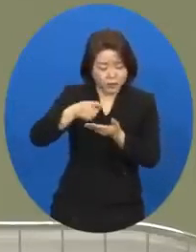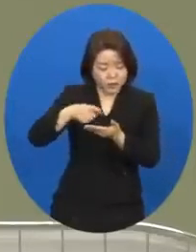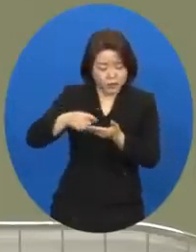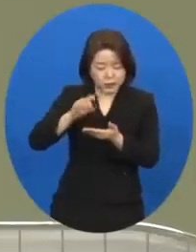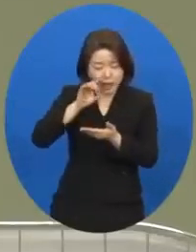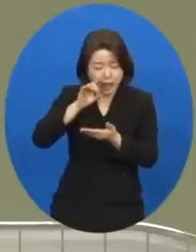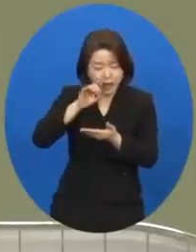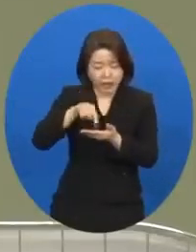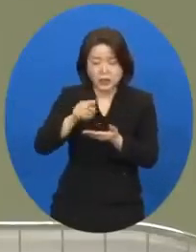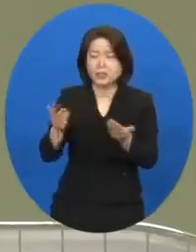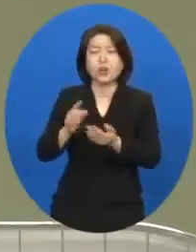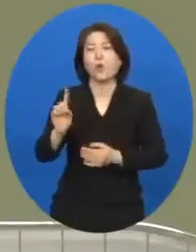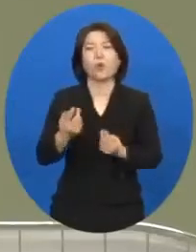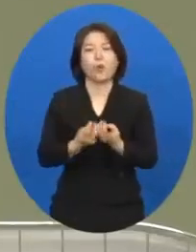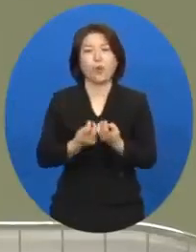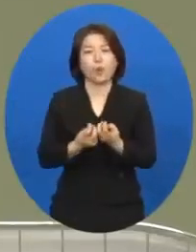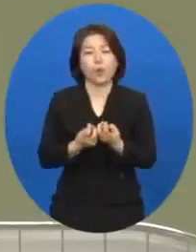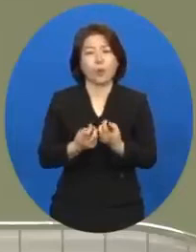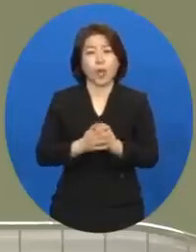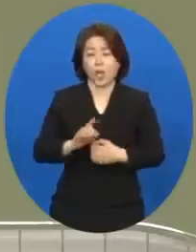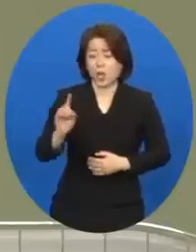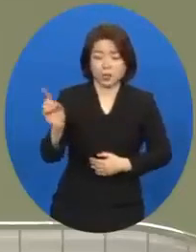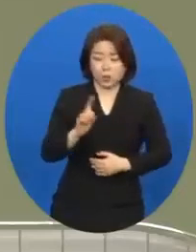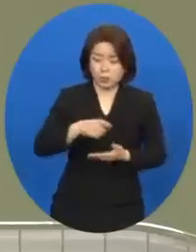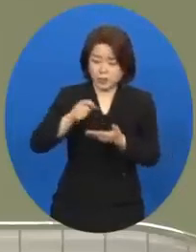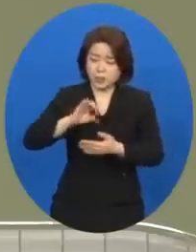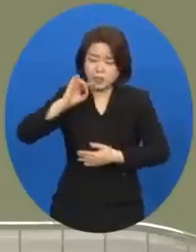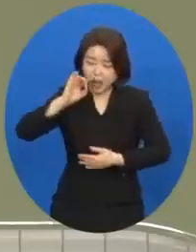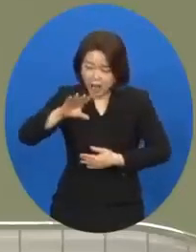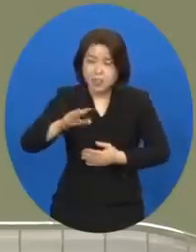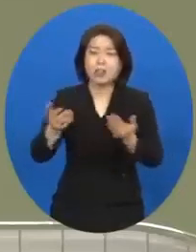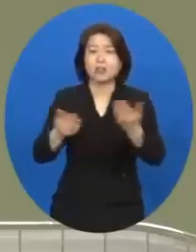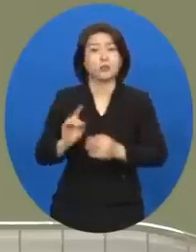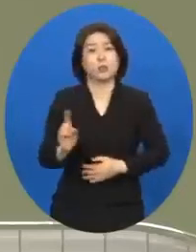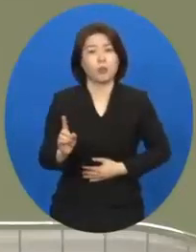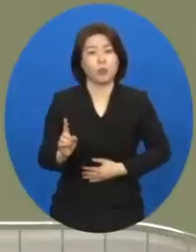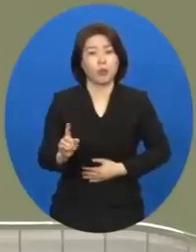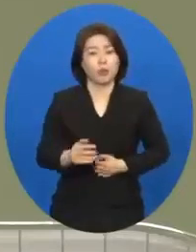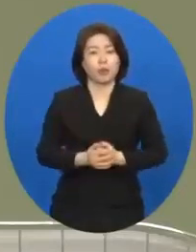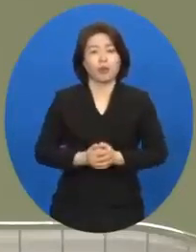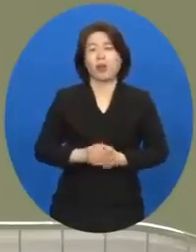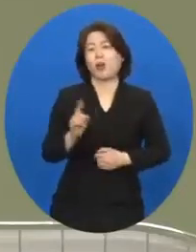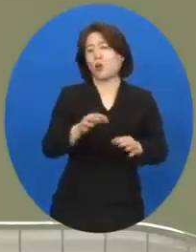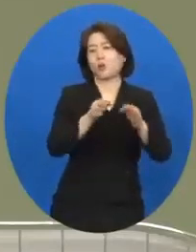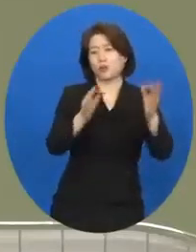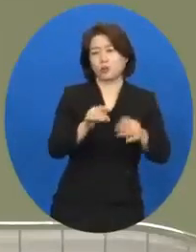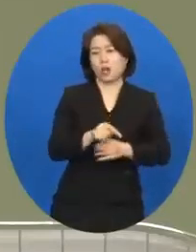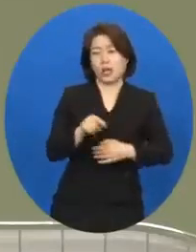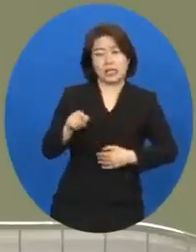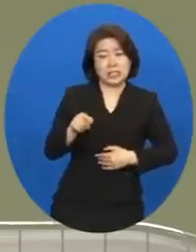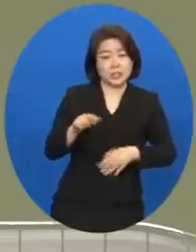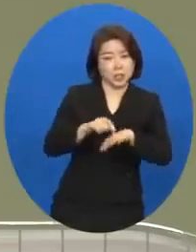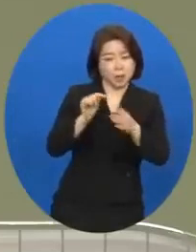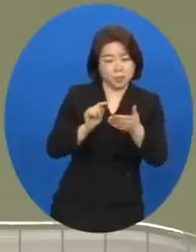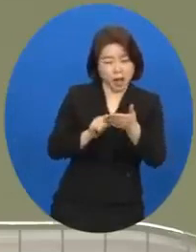해야 되나요? 여러분, 도무지 쓸 수 없는 게 뭐예요? 어느 순간에 악마가 내